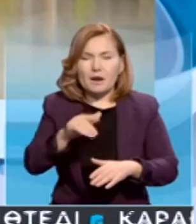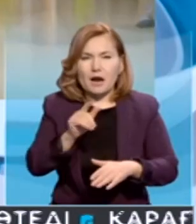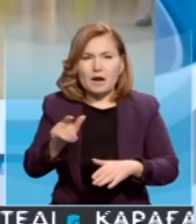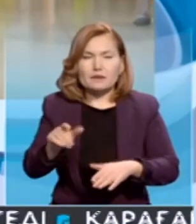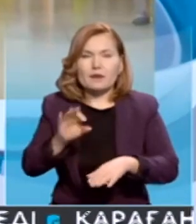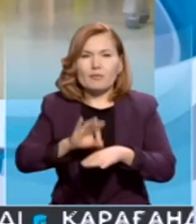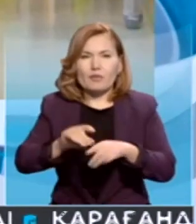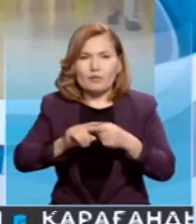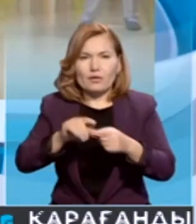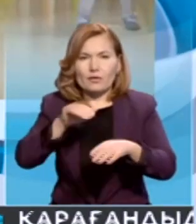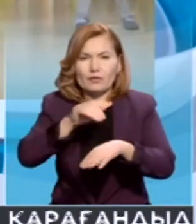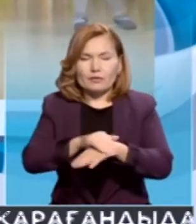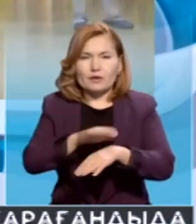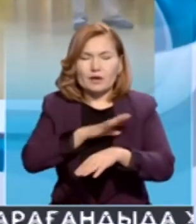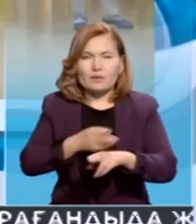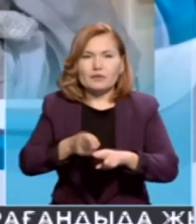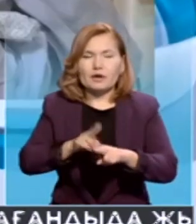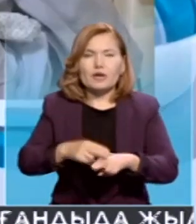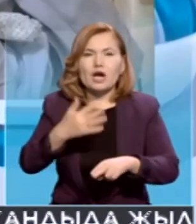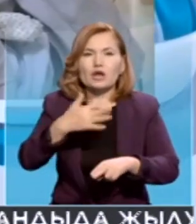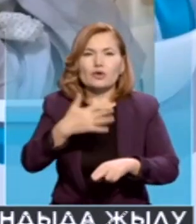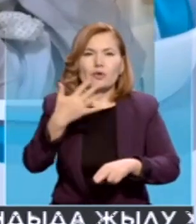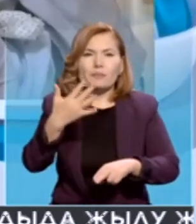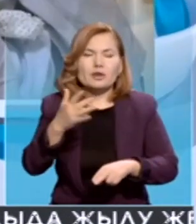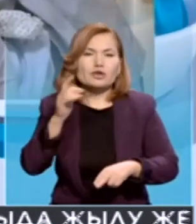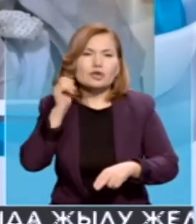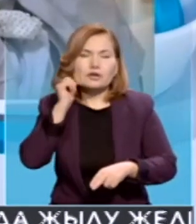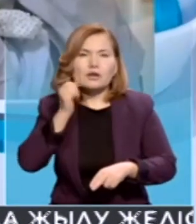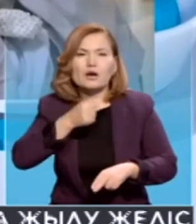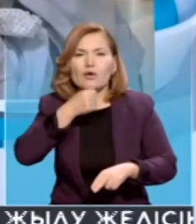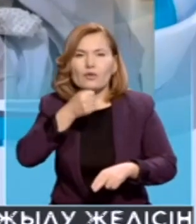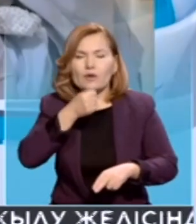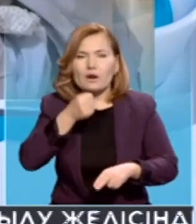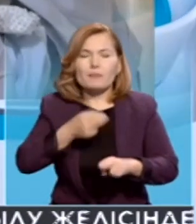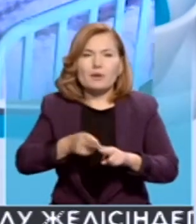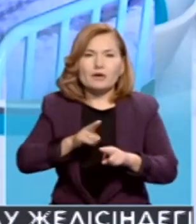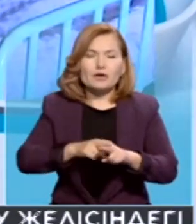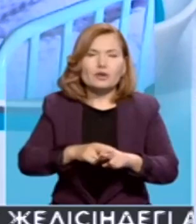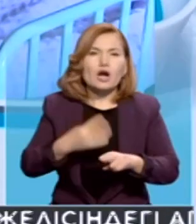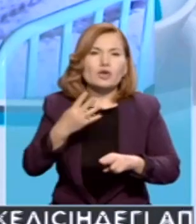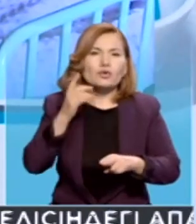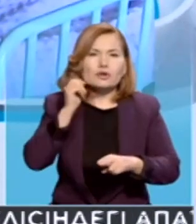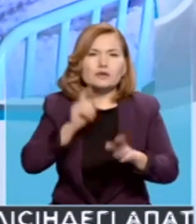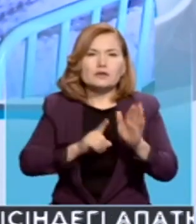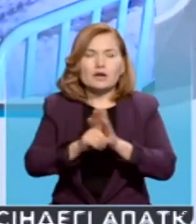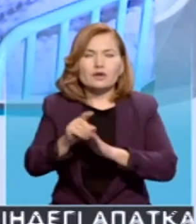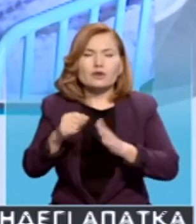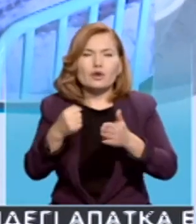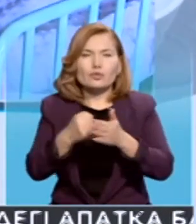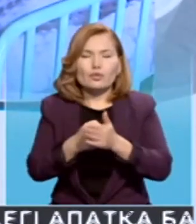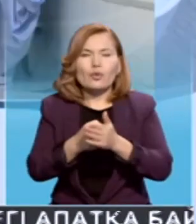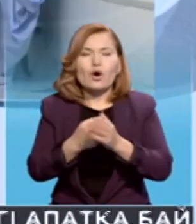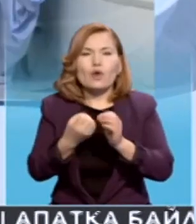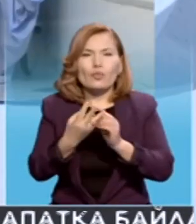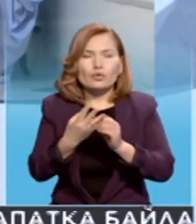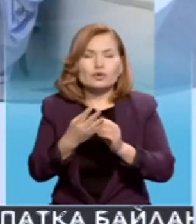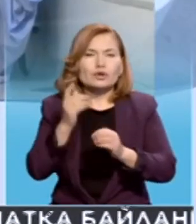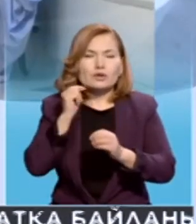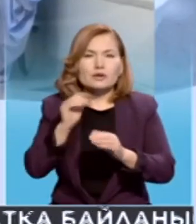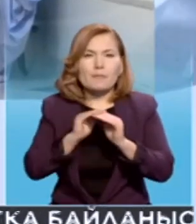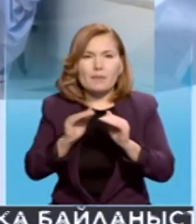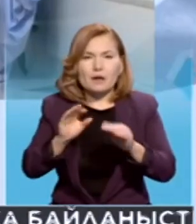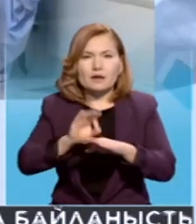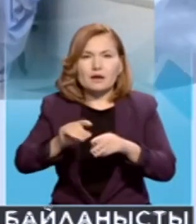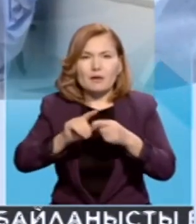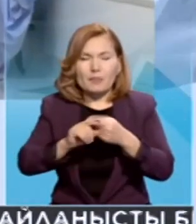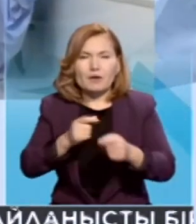вирус анықталған. 55 жастан асқан ересектер мен 4 пен 14 жас аралығындағы балалар арасында індет өршіп тұр. Польша